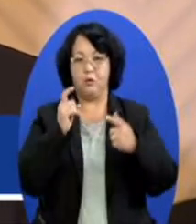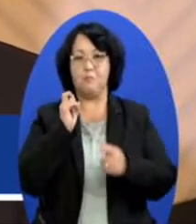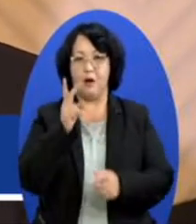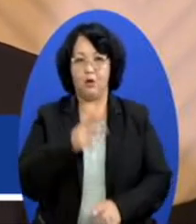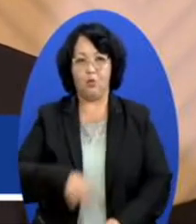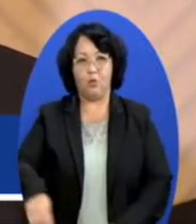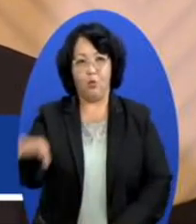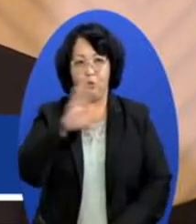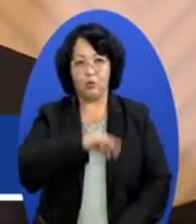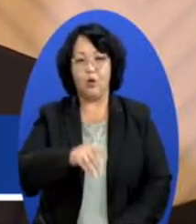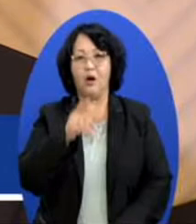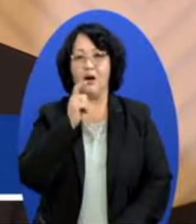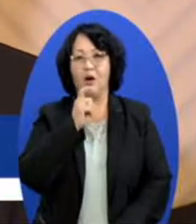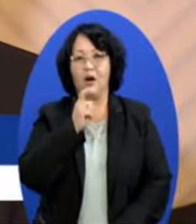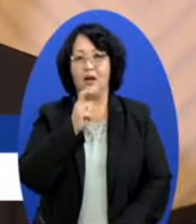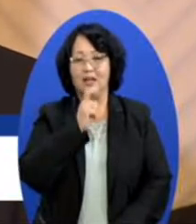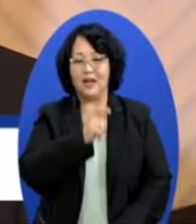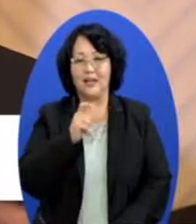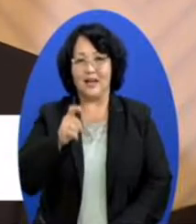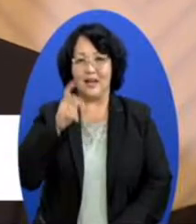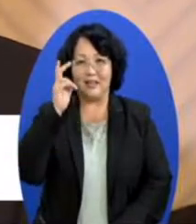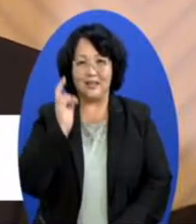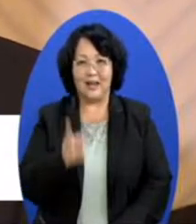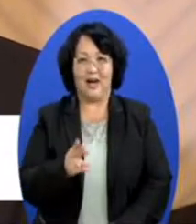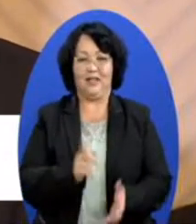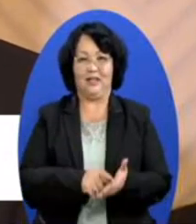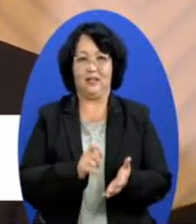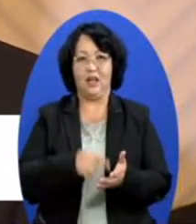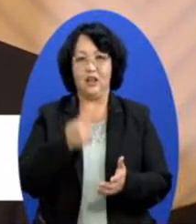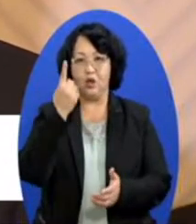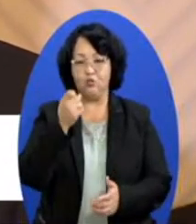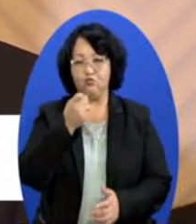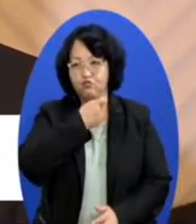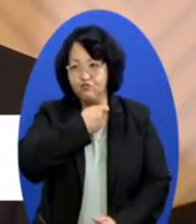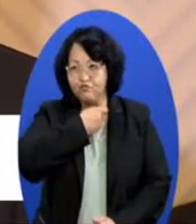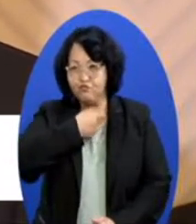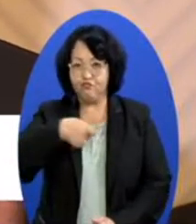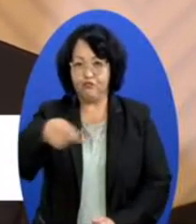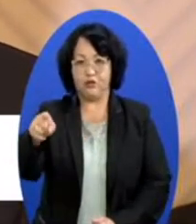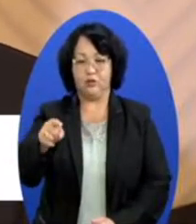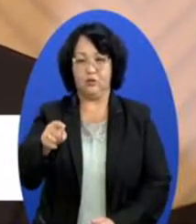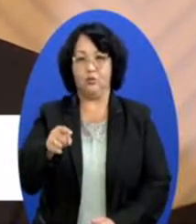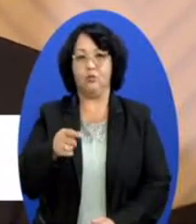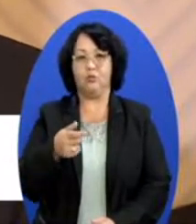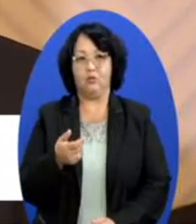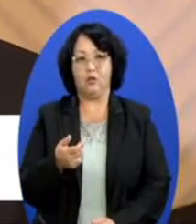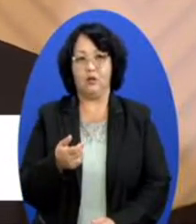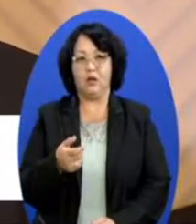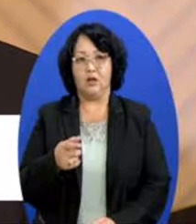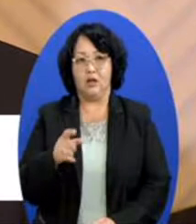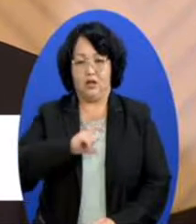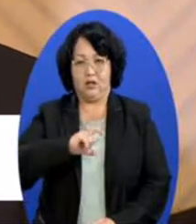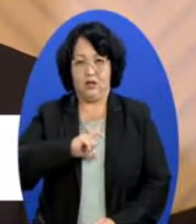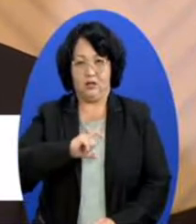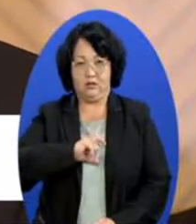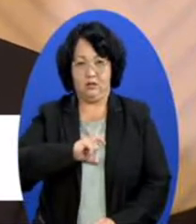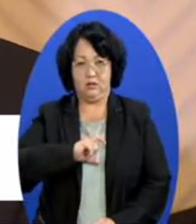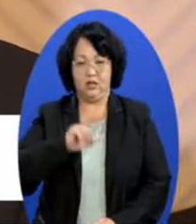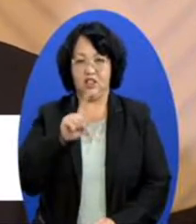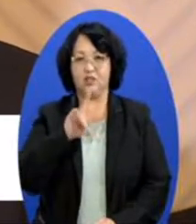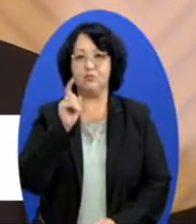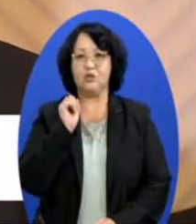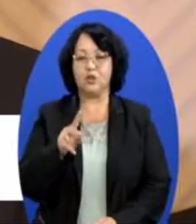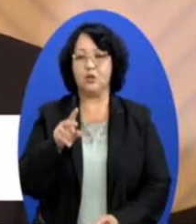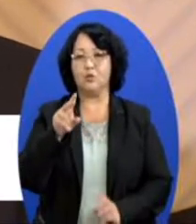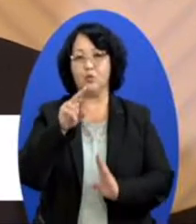бол хувьцаат компани байя. Нэг хүн болон түүний хамаарал зүхий одоо этгээдүүдийн эзлэх тэр